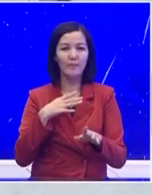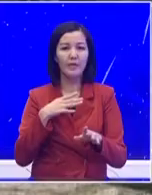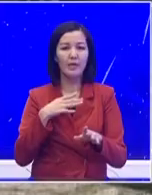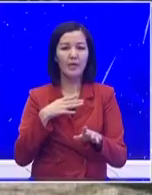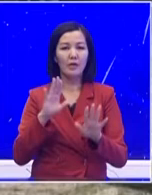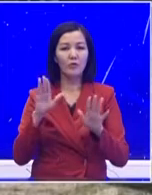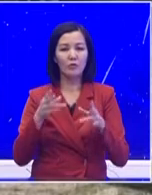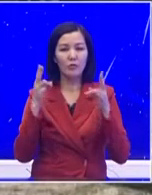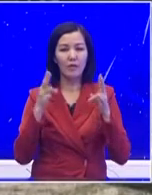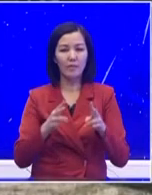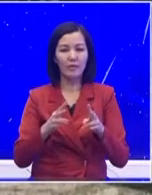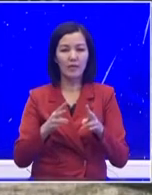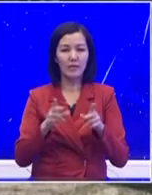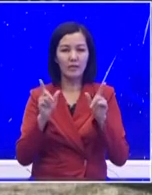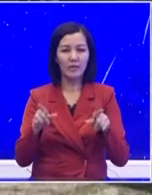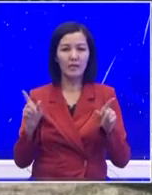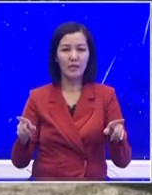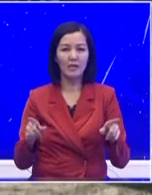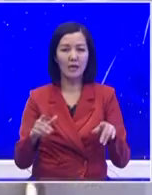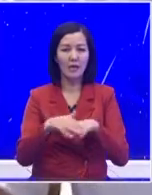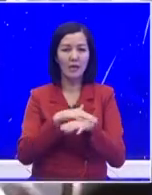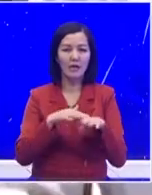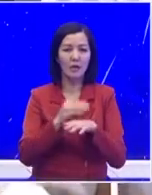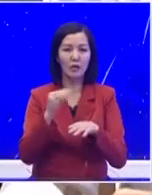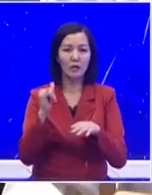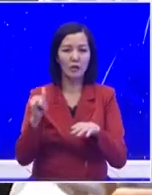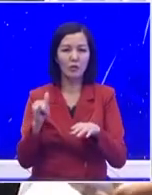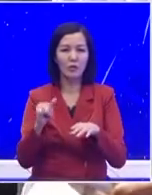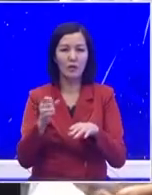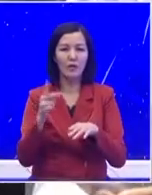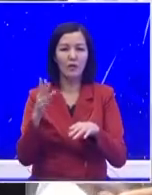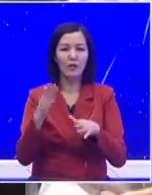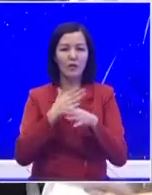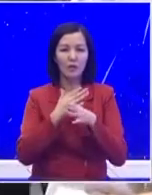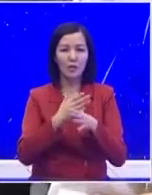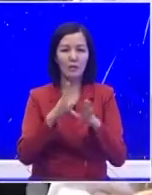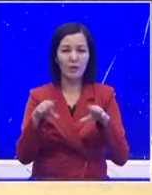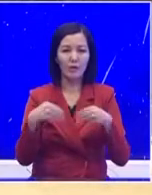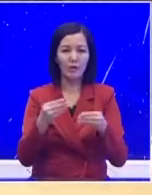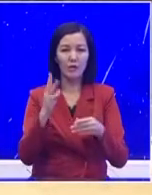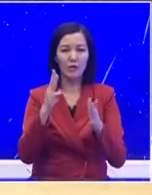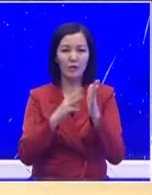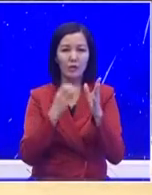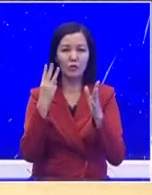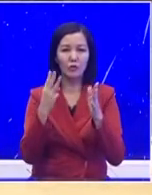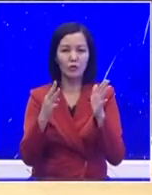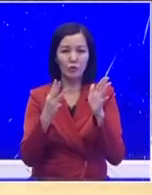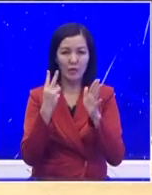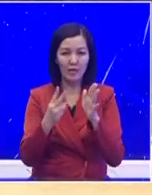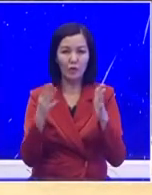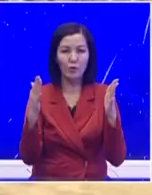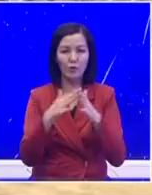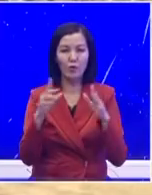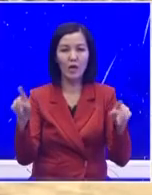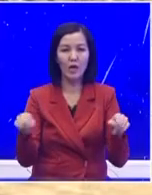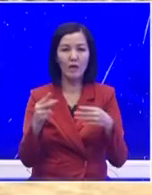Айта кетейік, тосын апаттан зардап шеккен арыстықтарға жетісулықтар бірнеше көмек керуенін жолдап, артынша 802 үйді